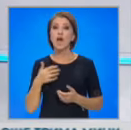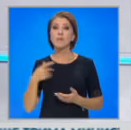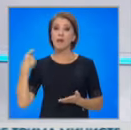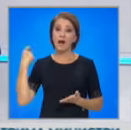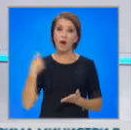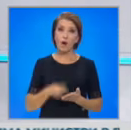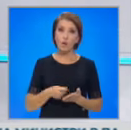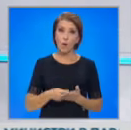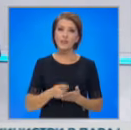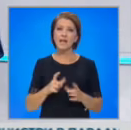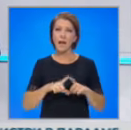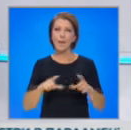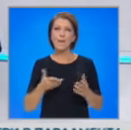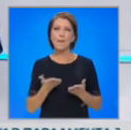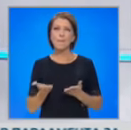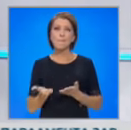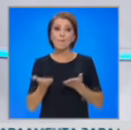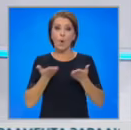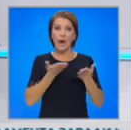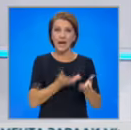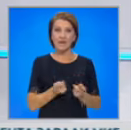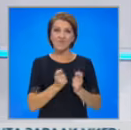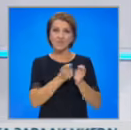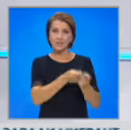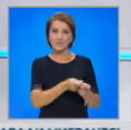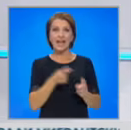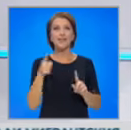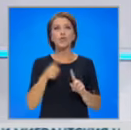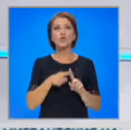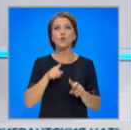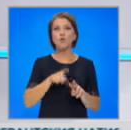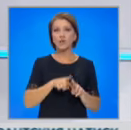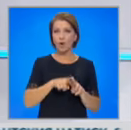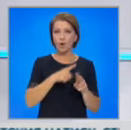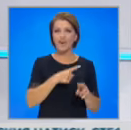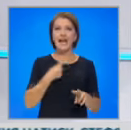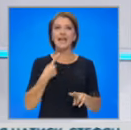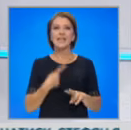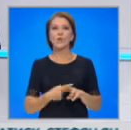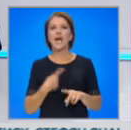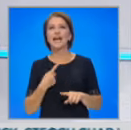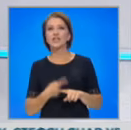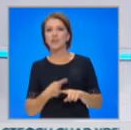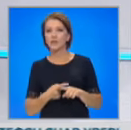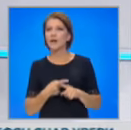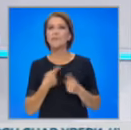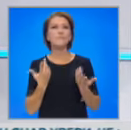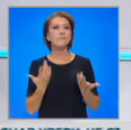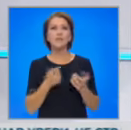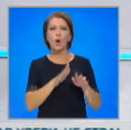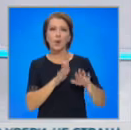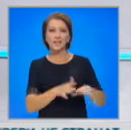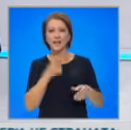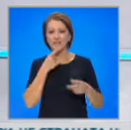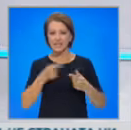По-скоро до покани за връчване на актове, които са адресирани до Тошко Йорданов от Има такъв народ и до Николай Хаджигенов от Изправи се БГ, понеже те са останали в